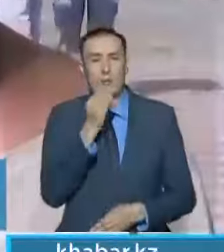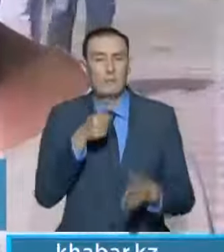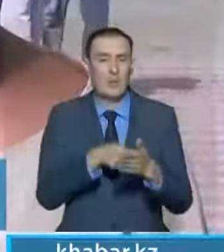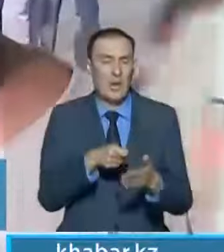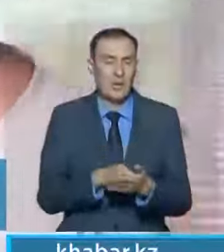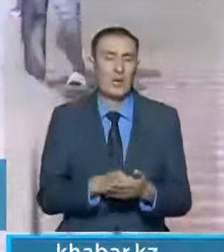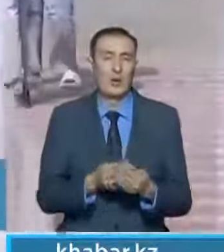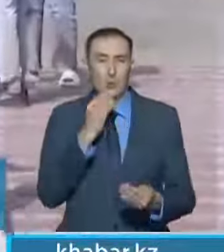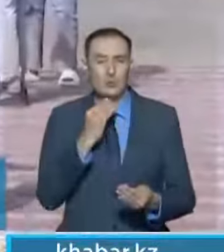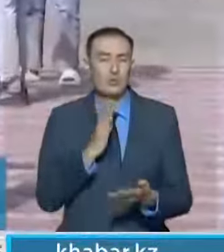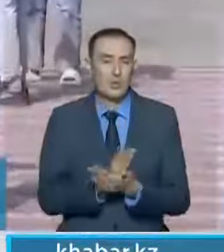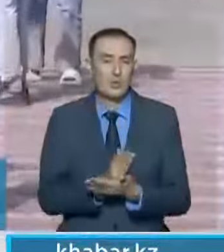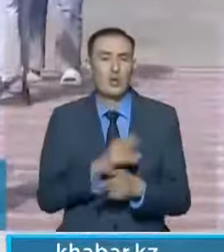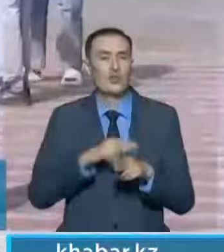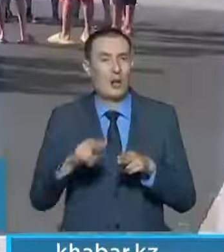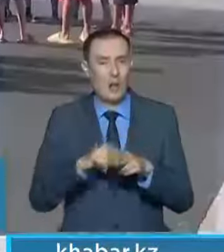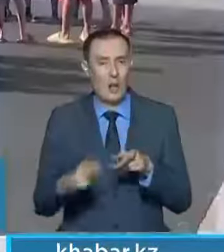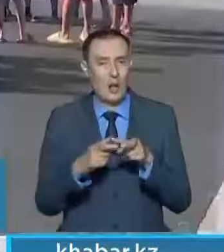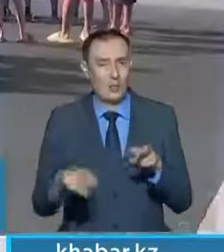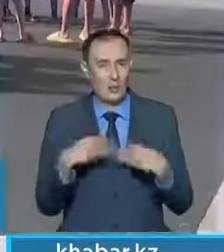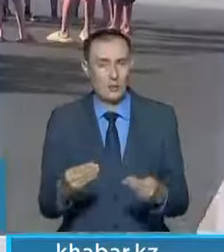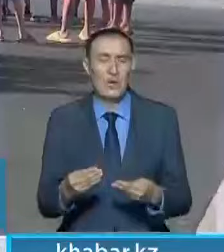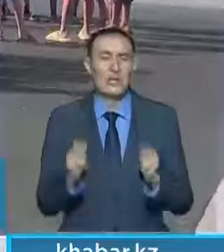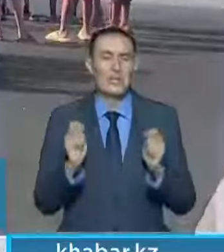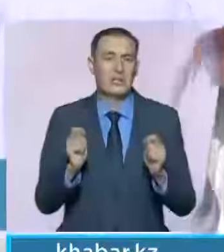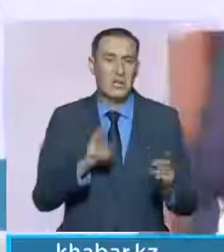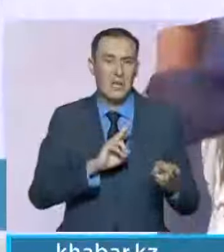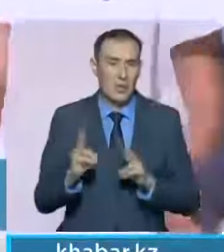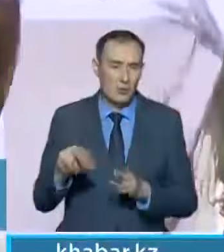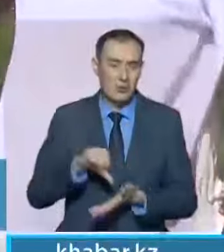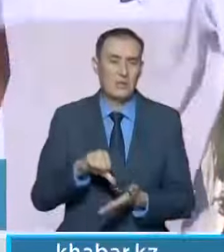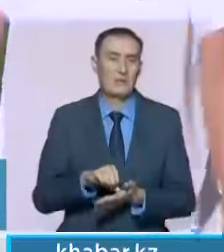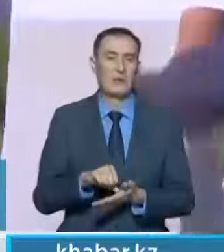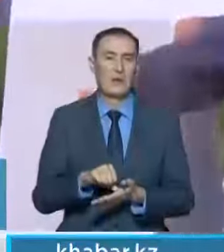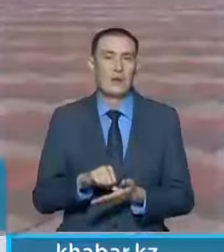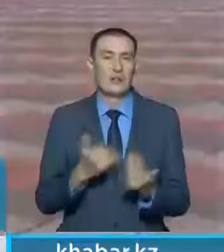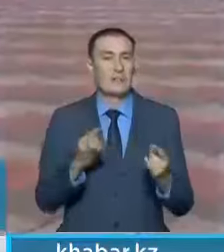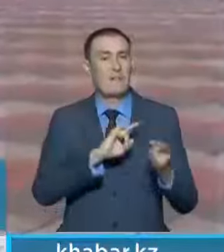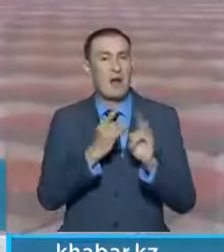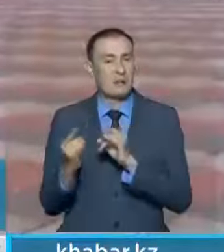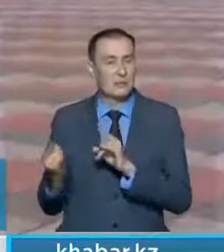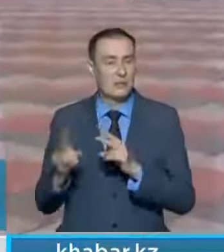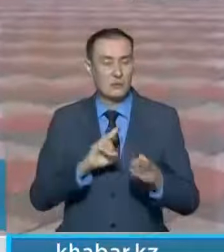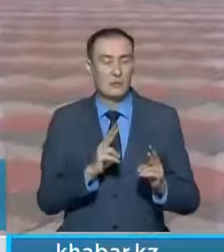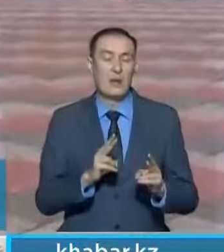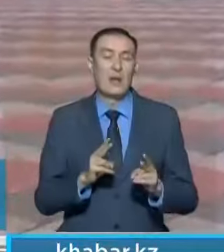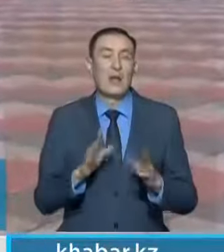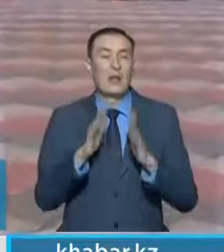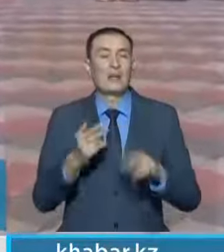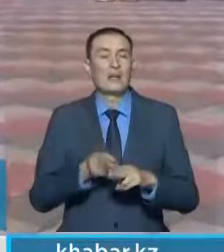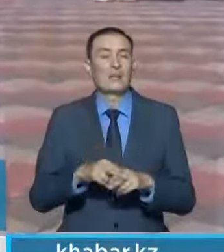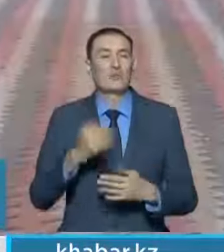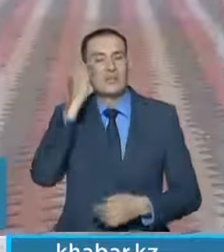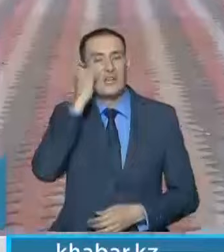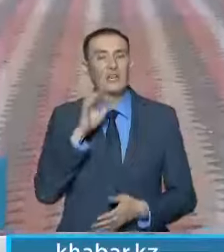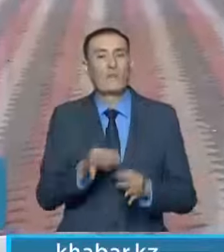наполник, хорошо, много шоколадок дают. На дискотеку ходим, с девчонками вальс танцуем. Летний лагерь «Шагала» – один из старейших в